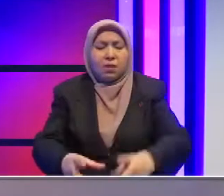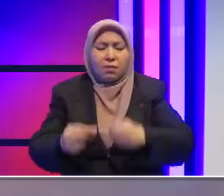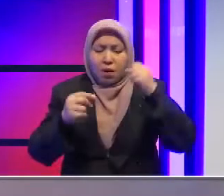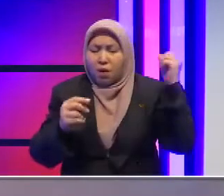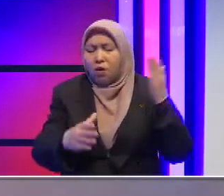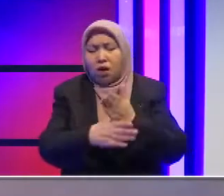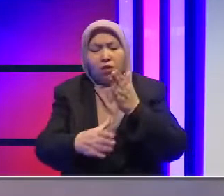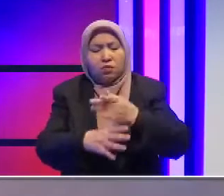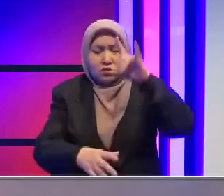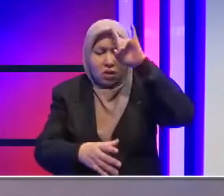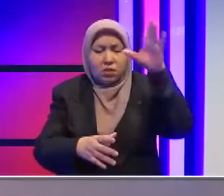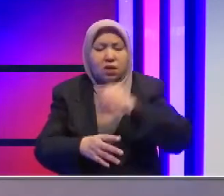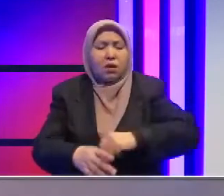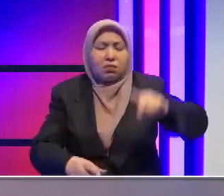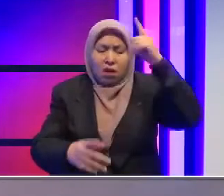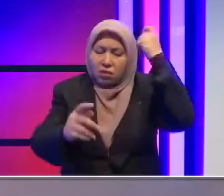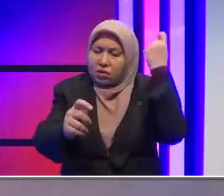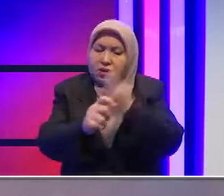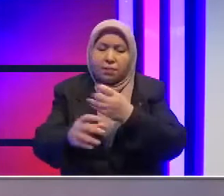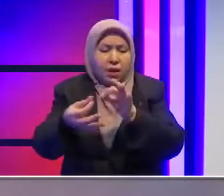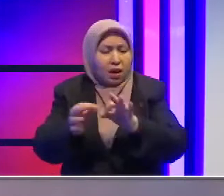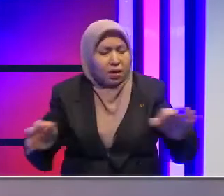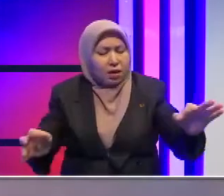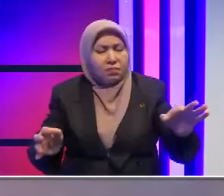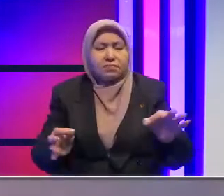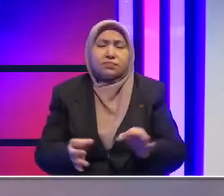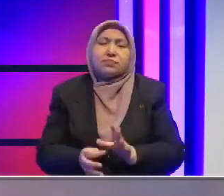يحكم الله آياته